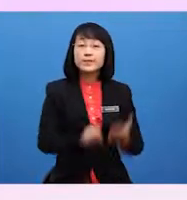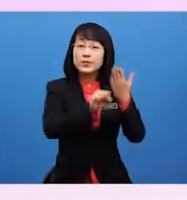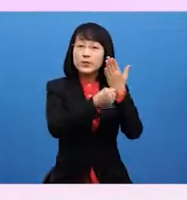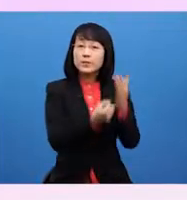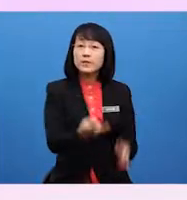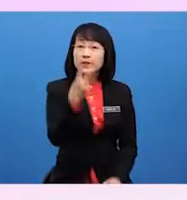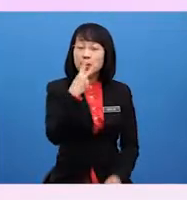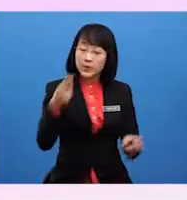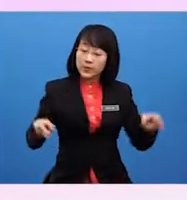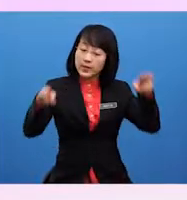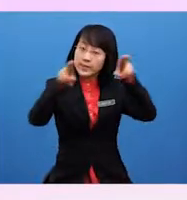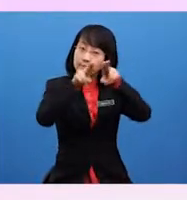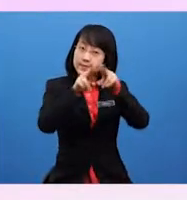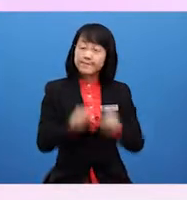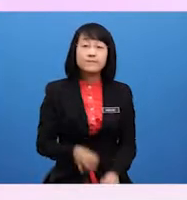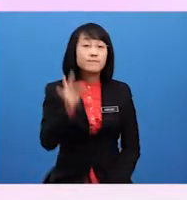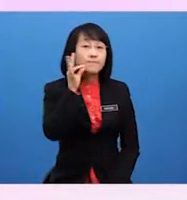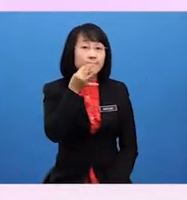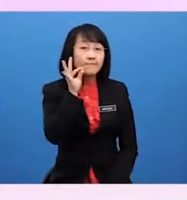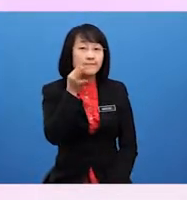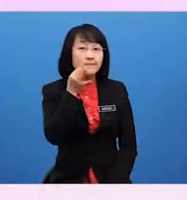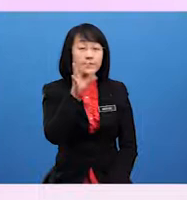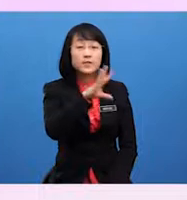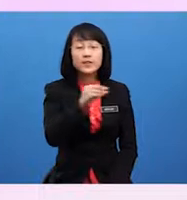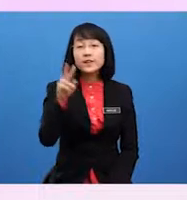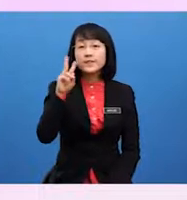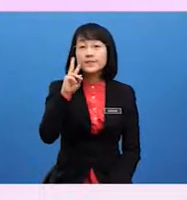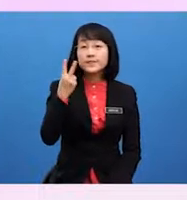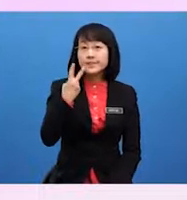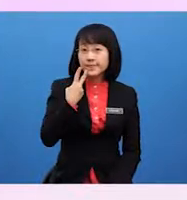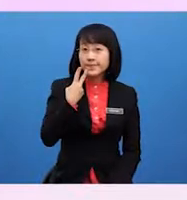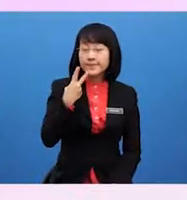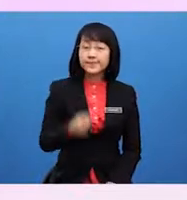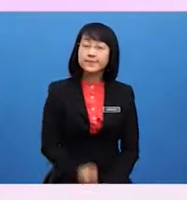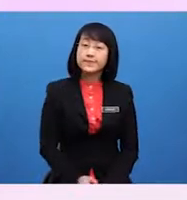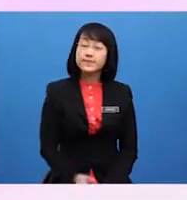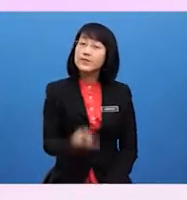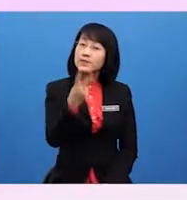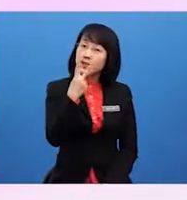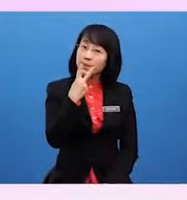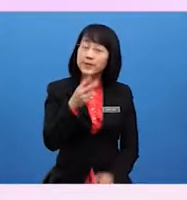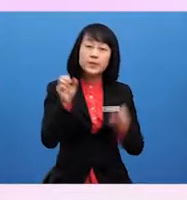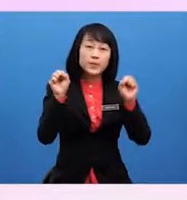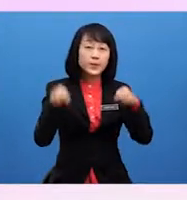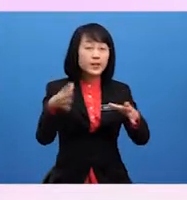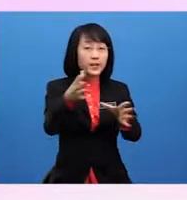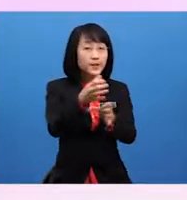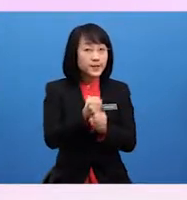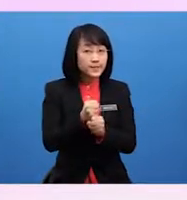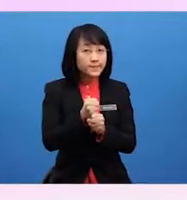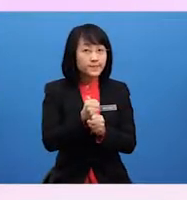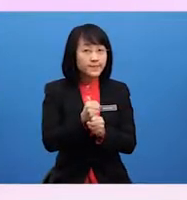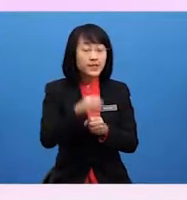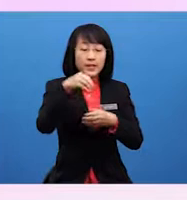vitamin yang utama adalah buah-buahan dan sayur-sayuran. Vitamin juga boleh didapati